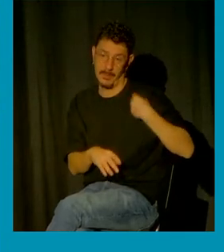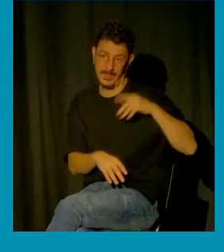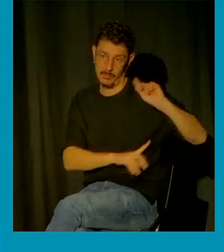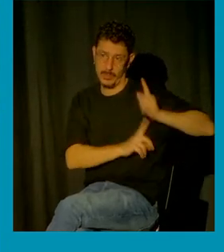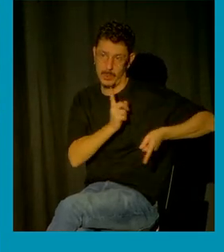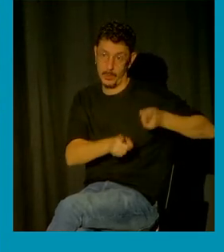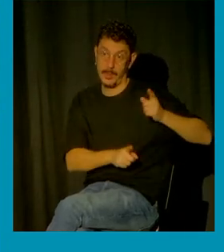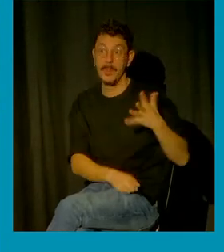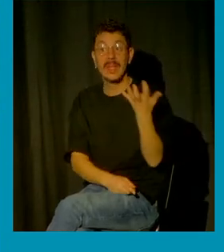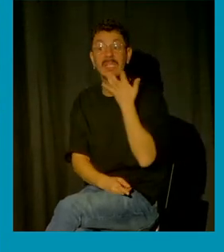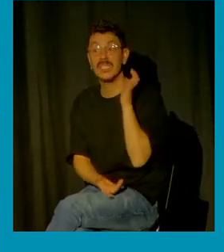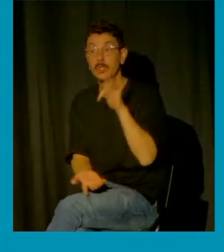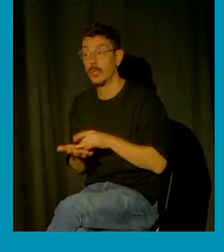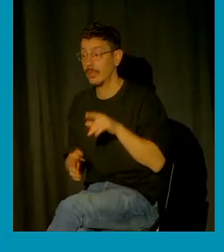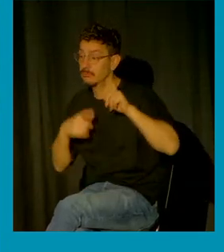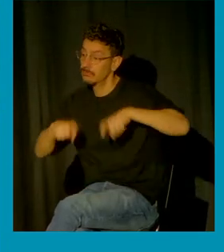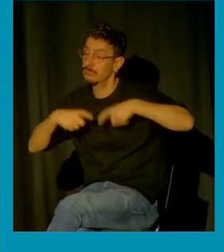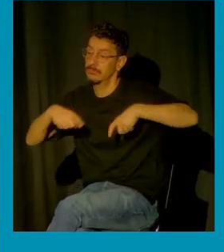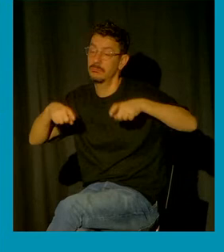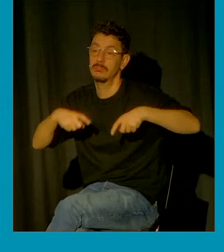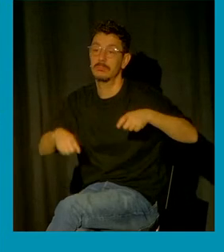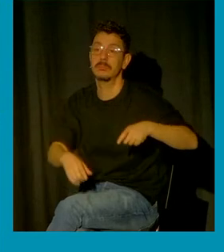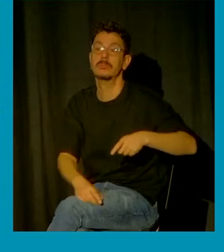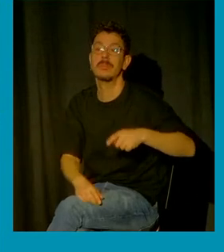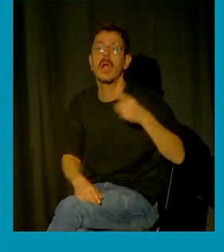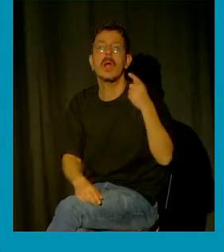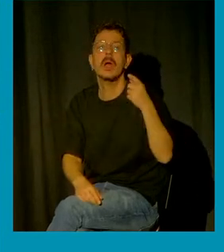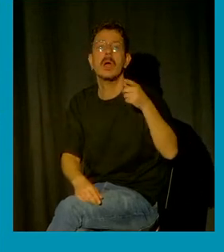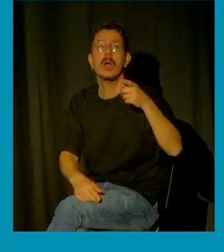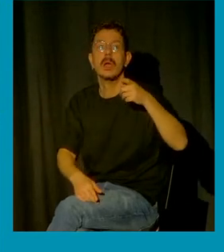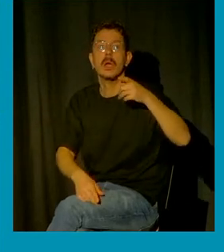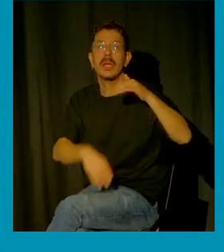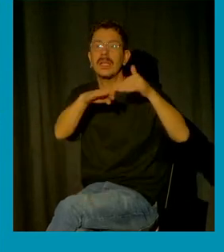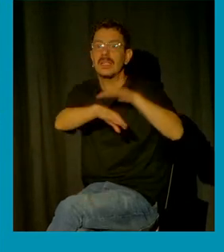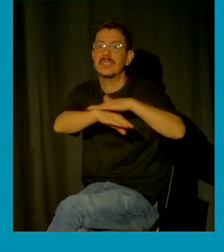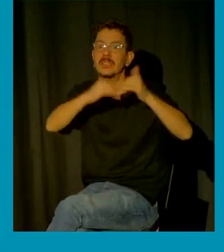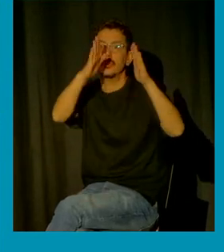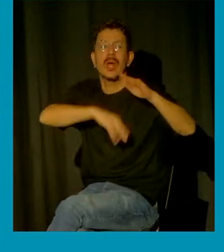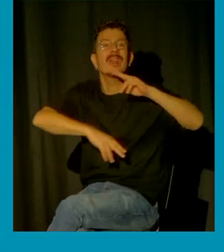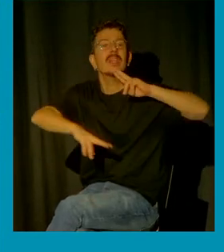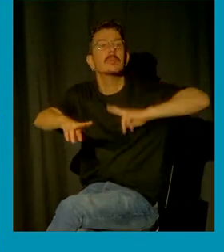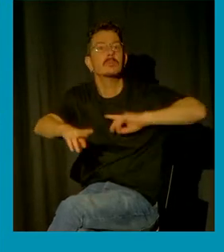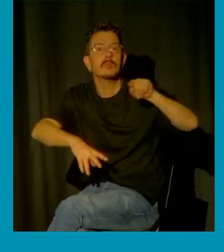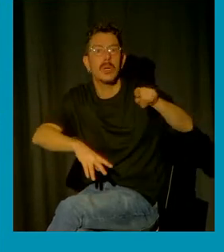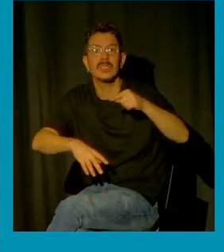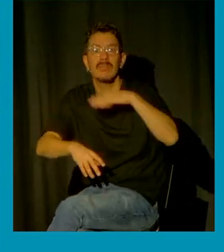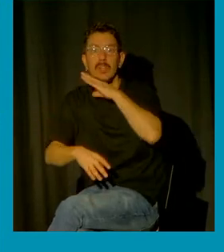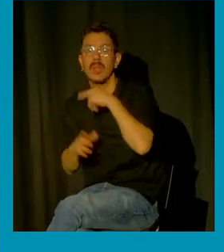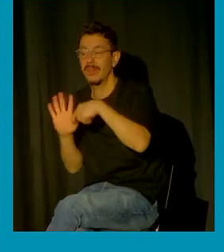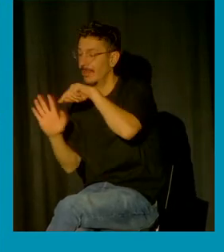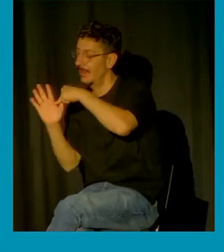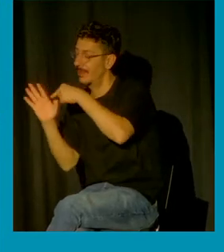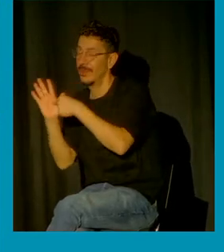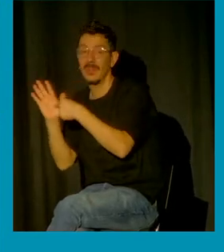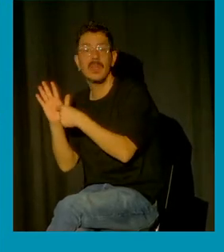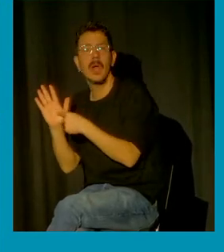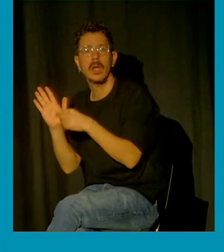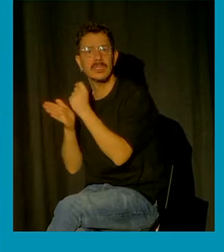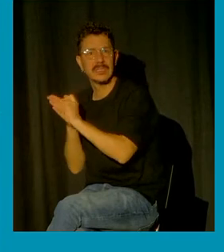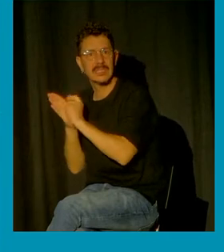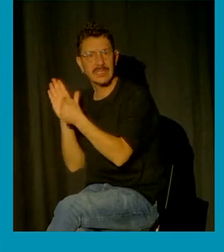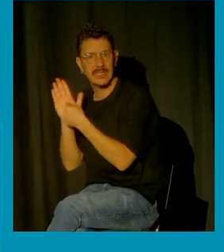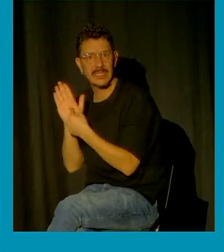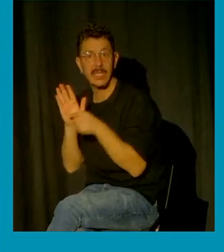decideixen buscar una resposta institucional a aquestes violències que estan escrites a la llei però que socialment